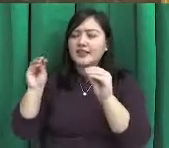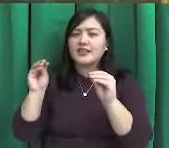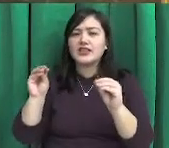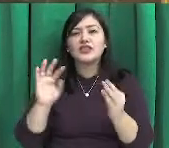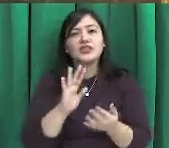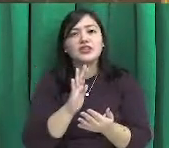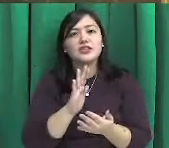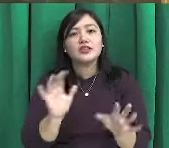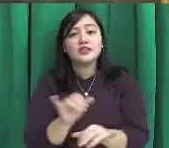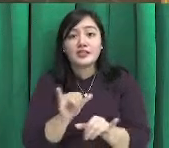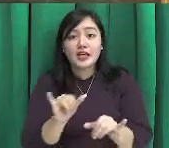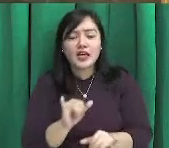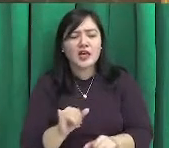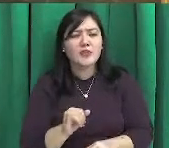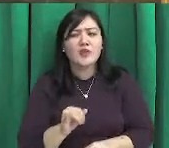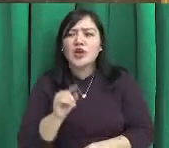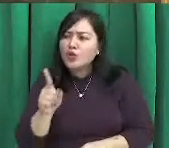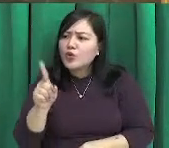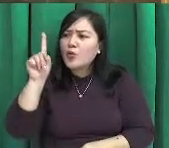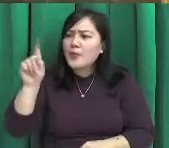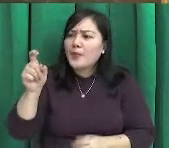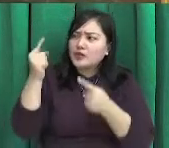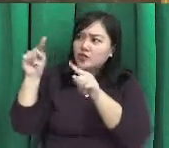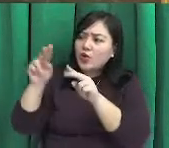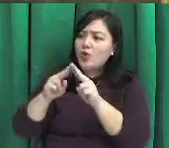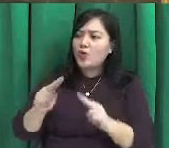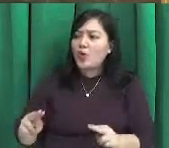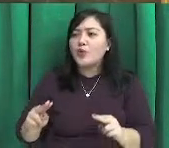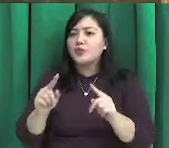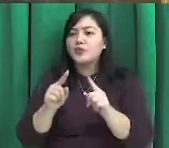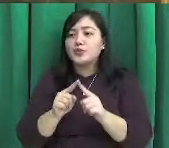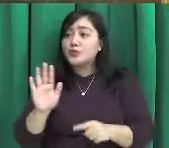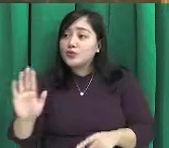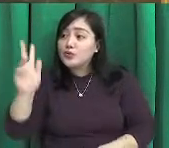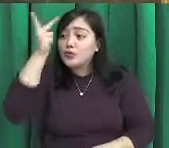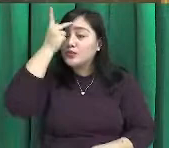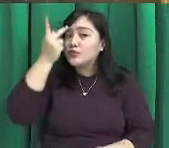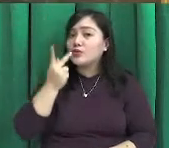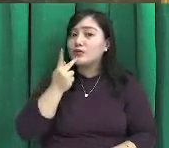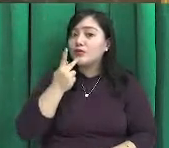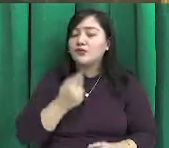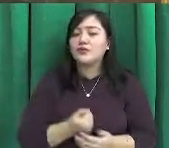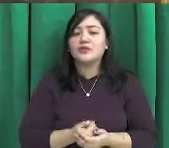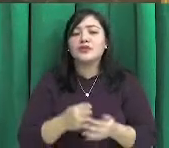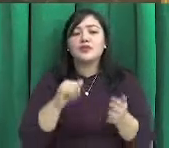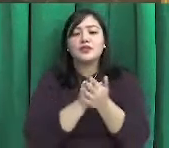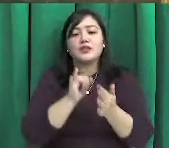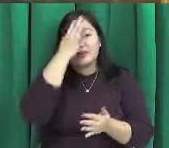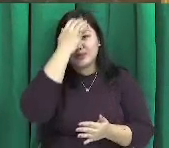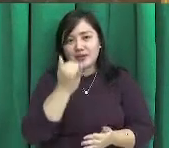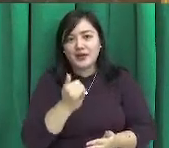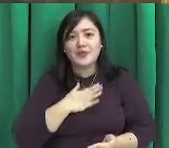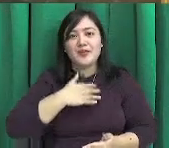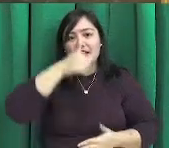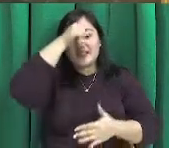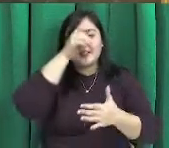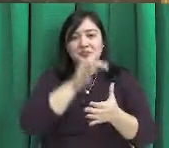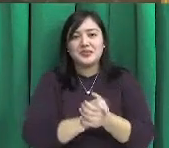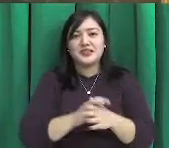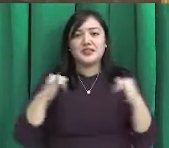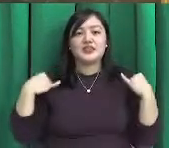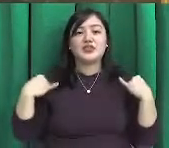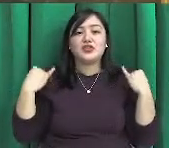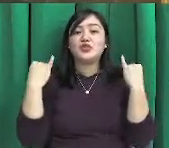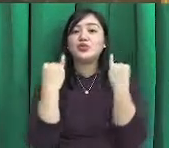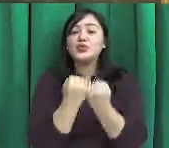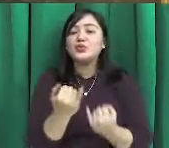ka sa nanay at tatay mo pag may chance kang umuwi. Tapos dinadala niya ako doon, pinakilala niya ako. Ang nakakatawa po, nung nagpaalam siya sa tatay